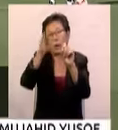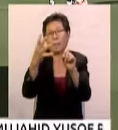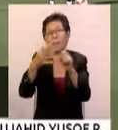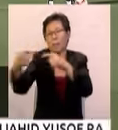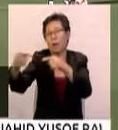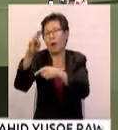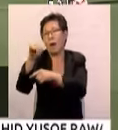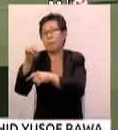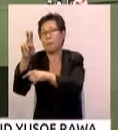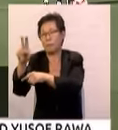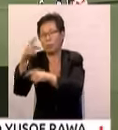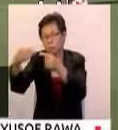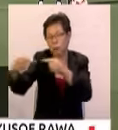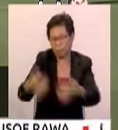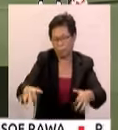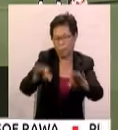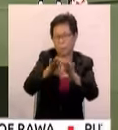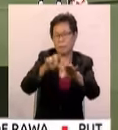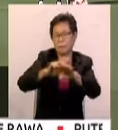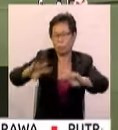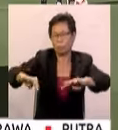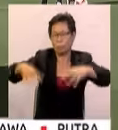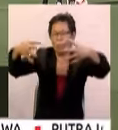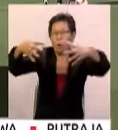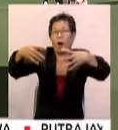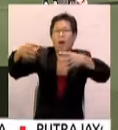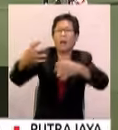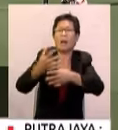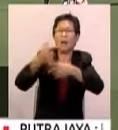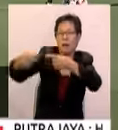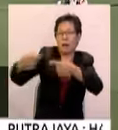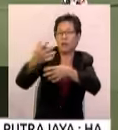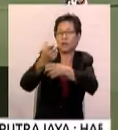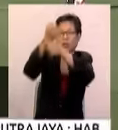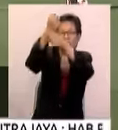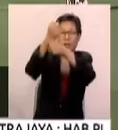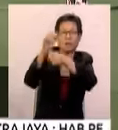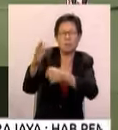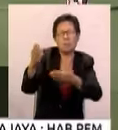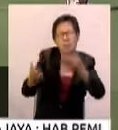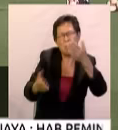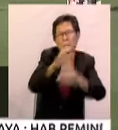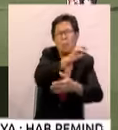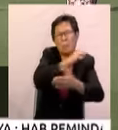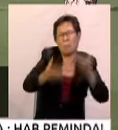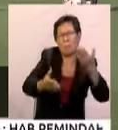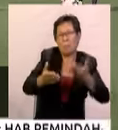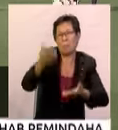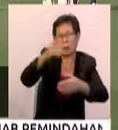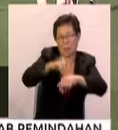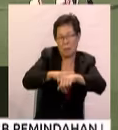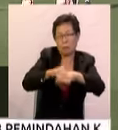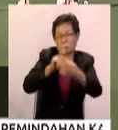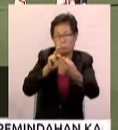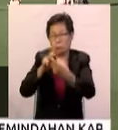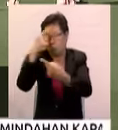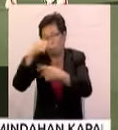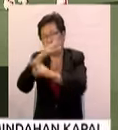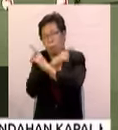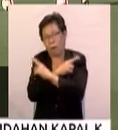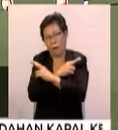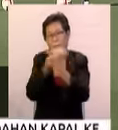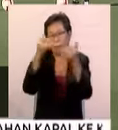United dalam saingan penting suku akhir Liga Juara-Juara. Valverde membayangkan kemungkinan ini merupakan masa sesuai untuk